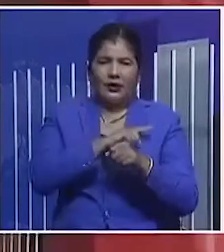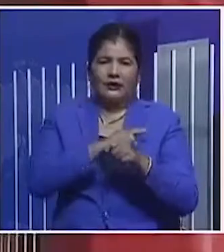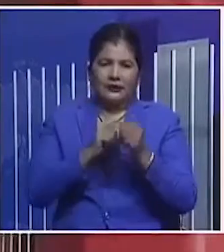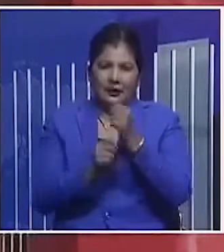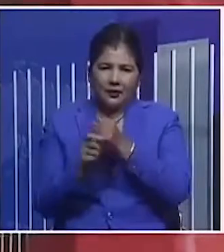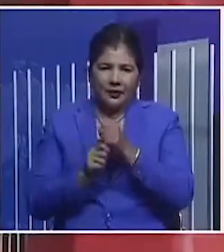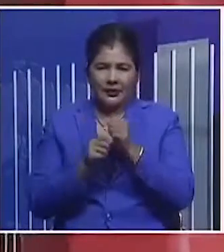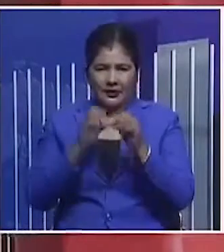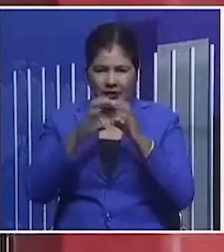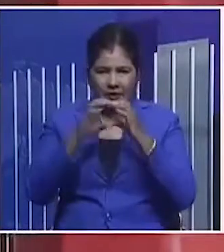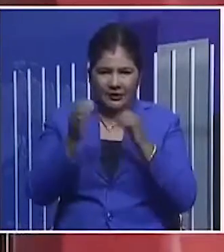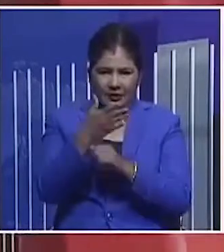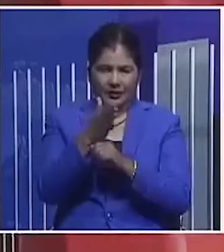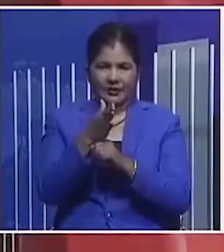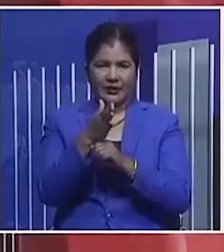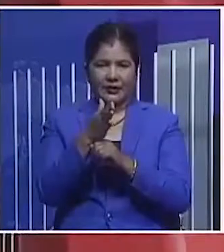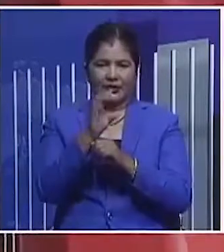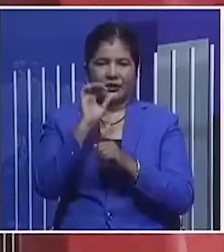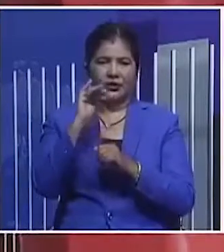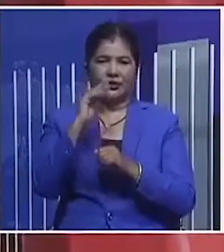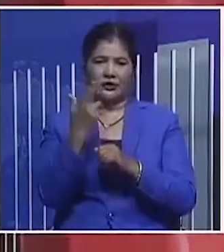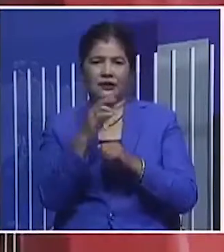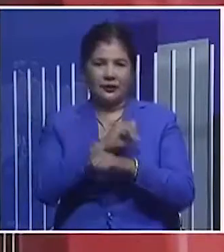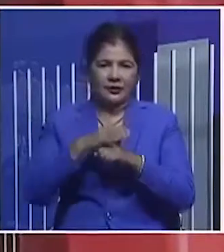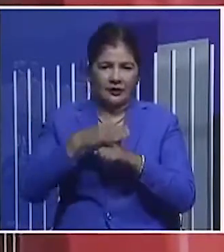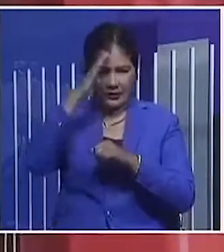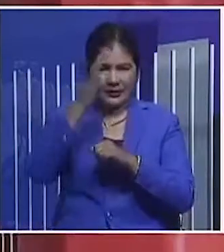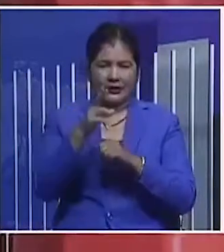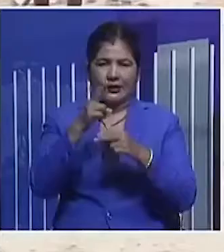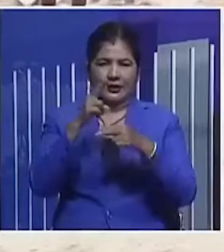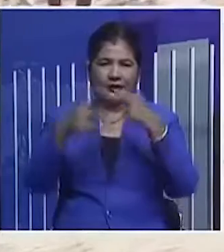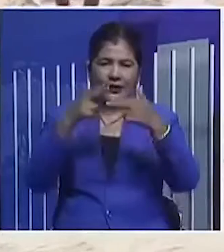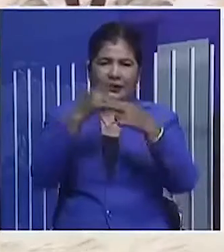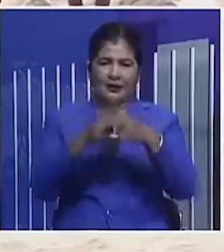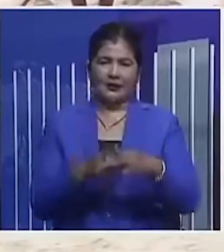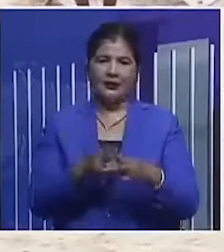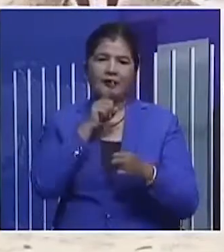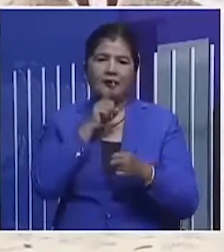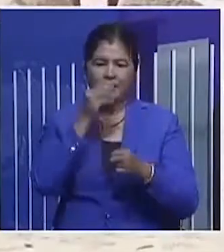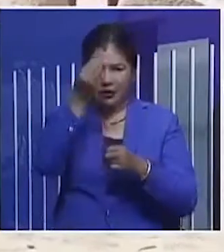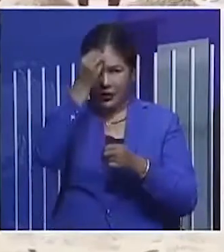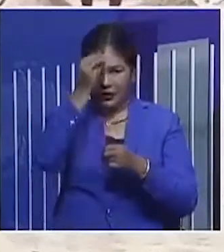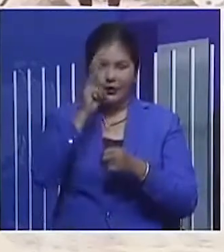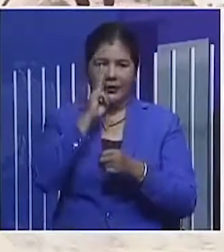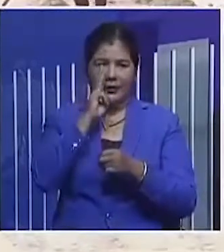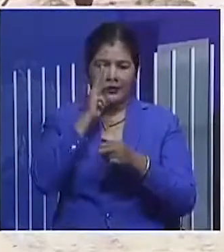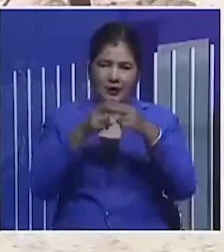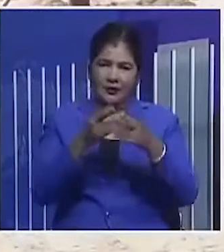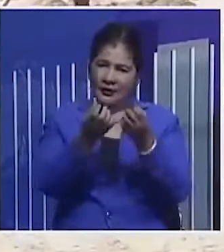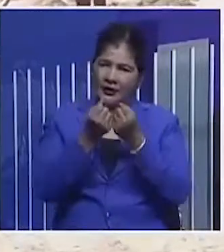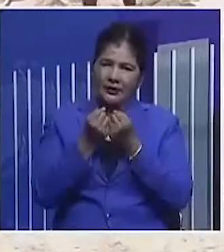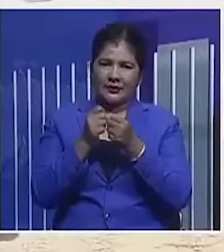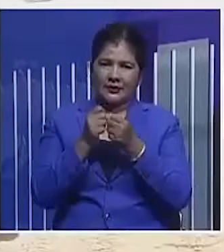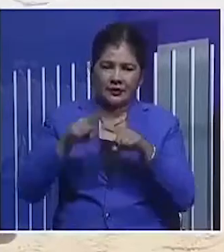तथा संचार मन्त्री तिलकराम शर्माले प्रदेश सरकारले चालू आर्थिक वर्षको असोजमा प्रतिस्थापन बजेट ल्याउँदा खर्चमा